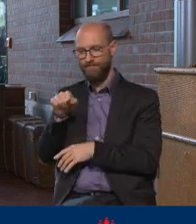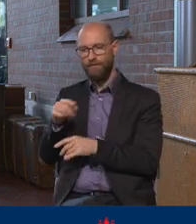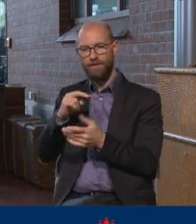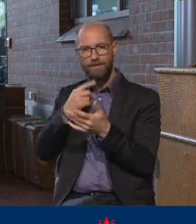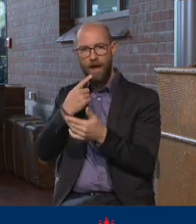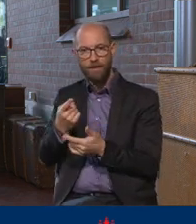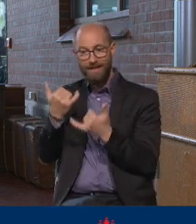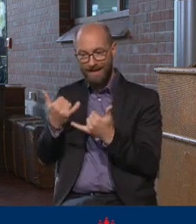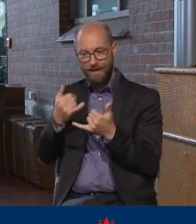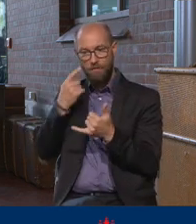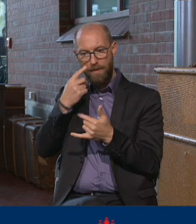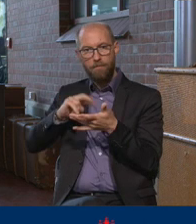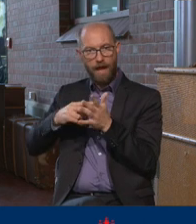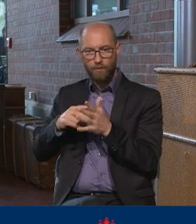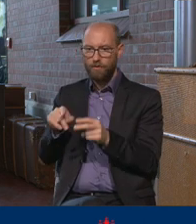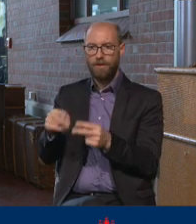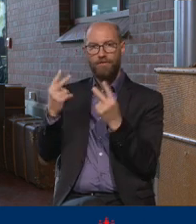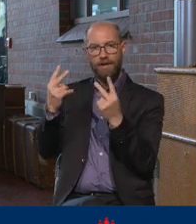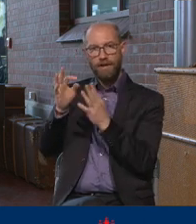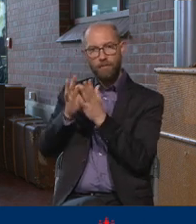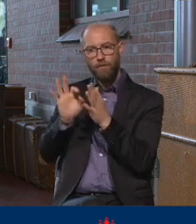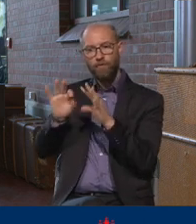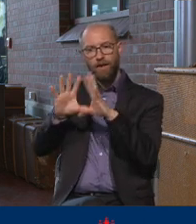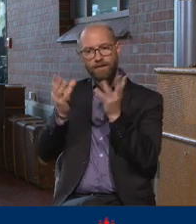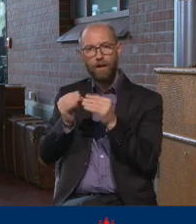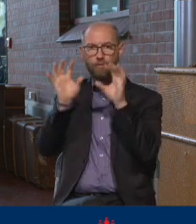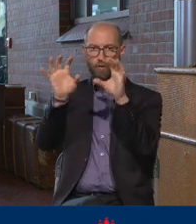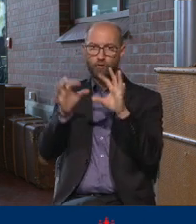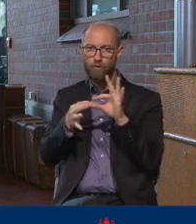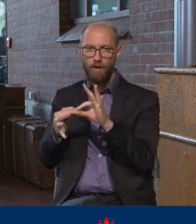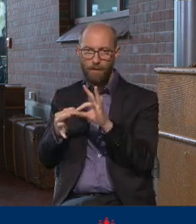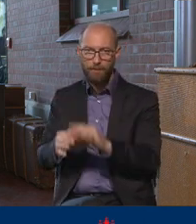planung das natürlich die vordringlichen sachen sind die die gesamtstruktur betreffen